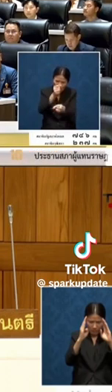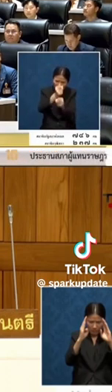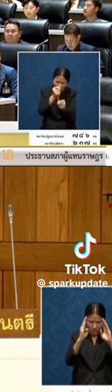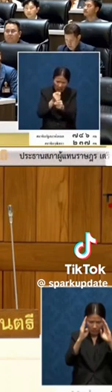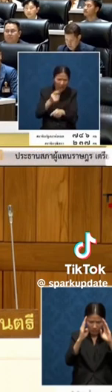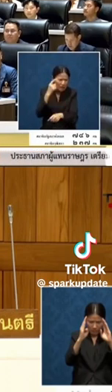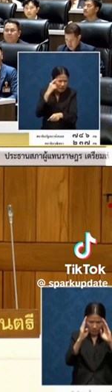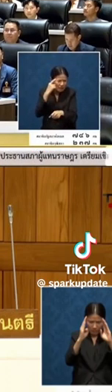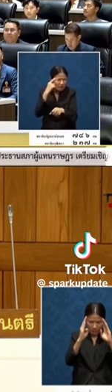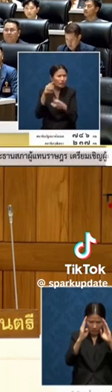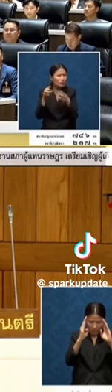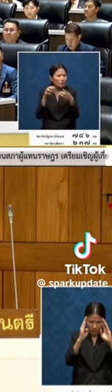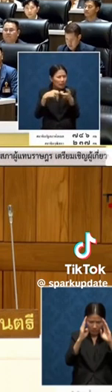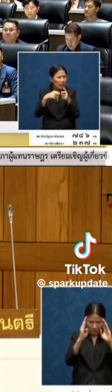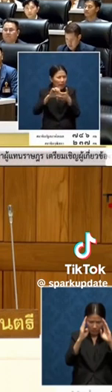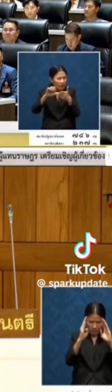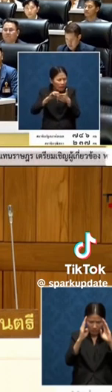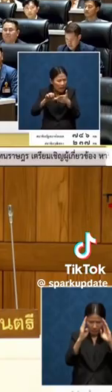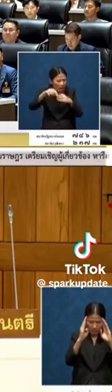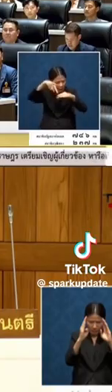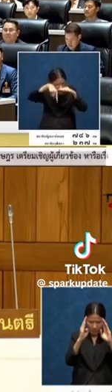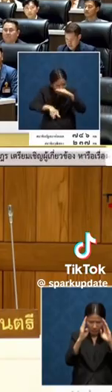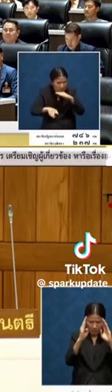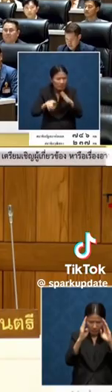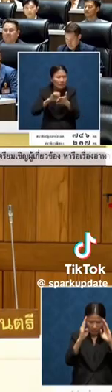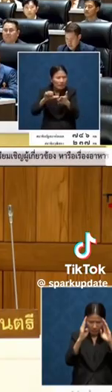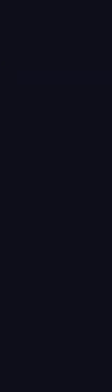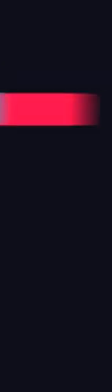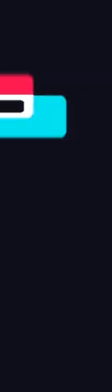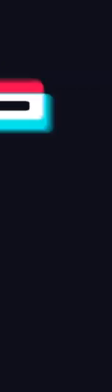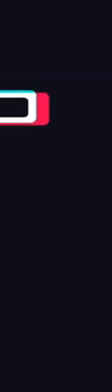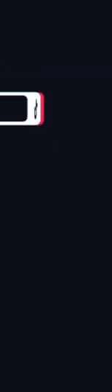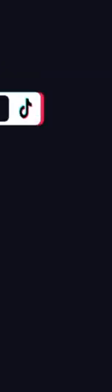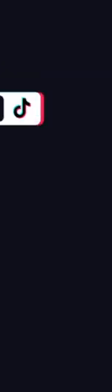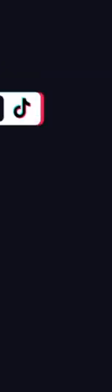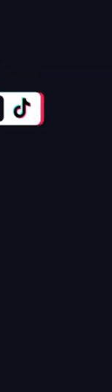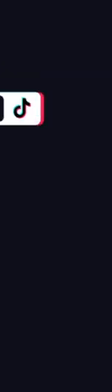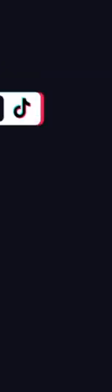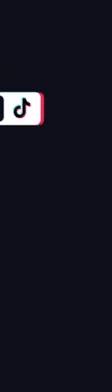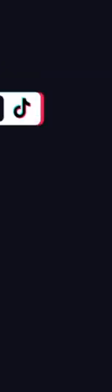หาทางแก้ปัญหาเชิงโครงสร้างกันเถอะครับขอบคุณครับท่านประธาน